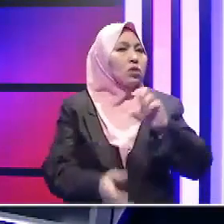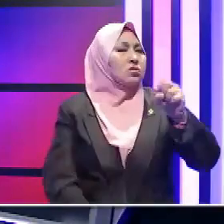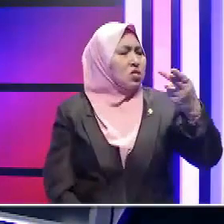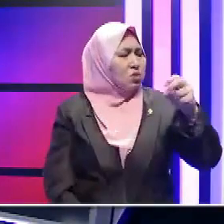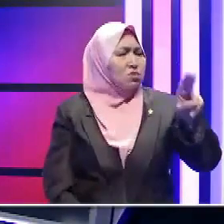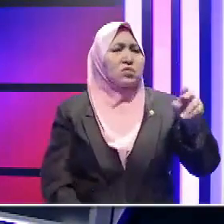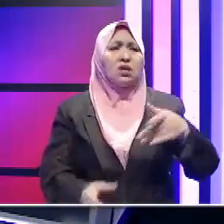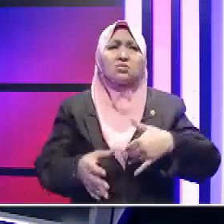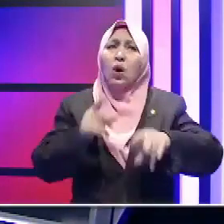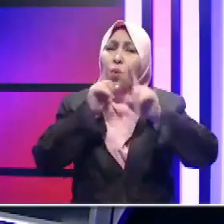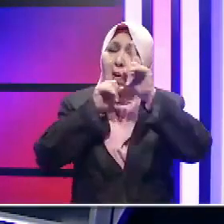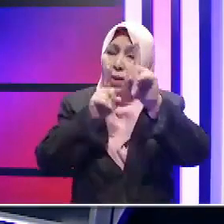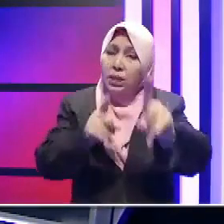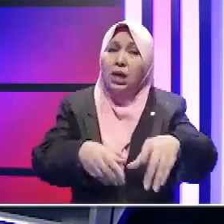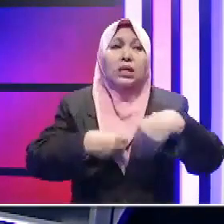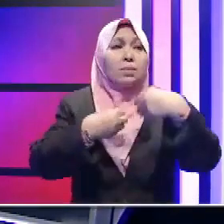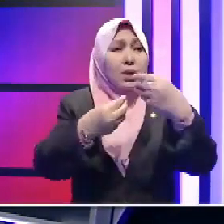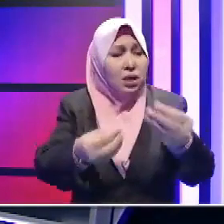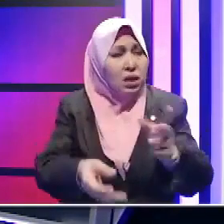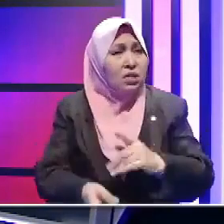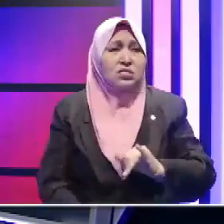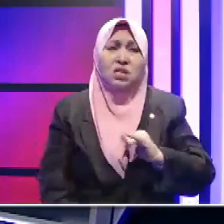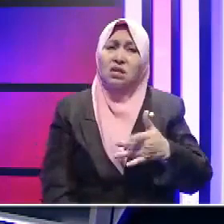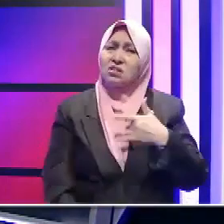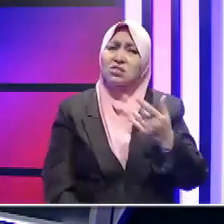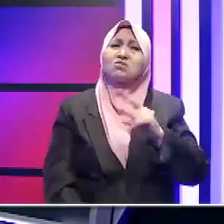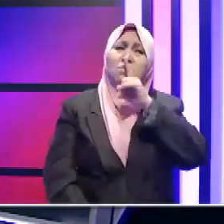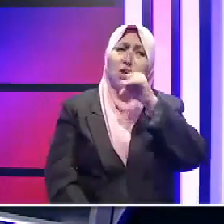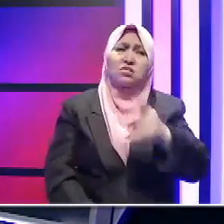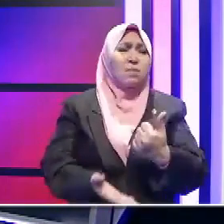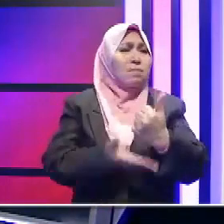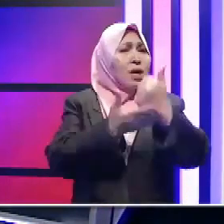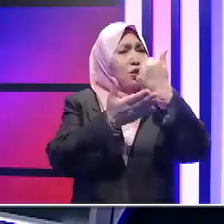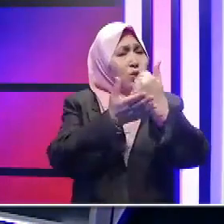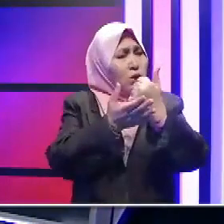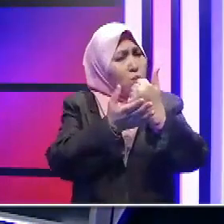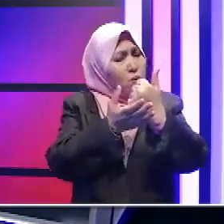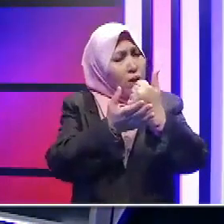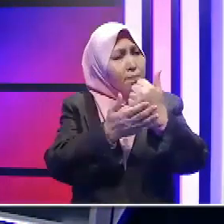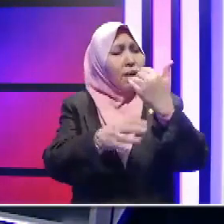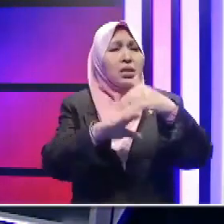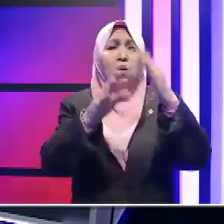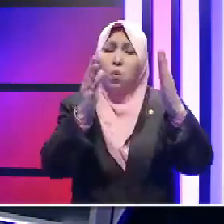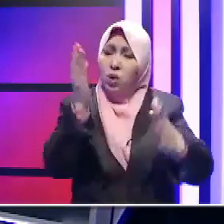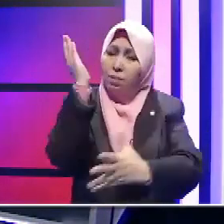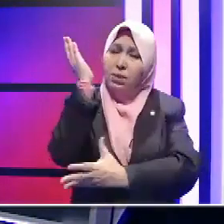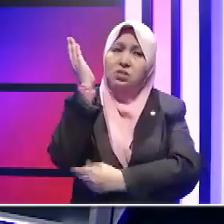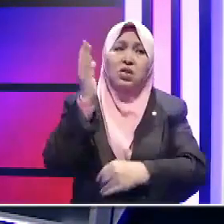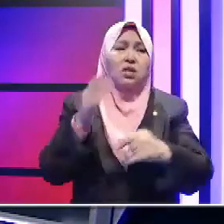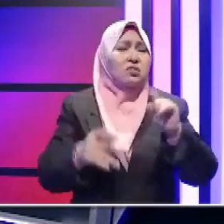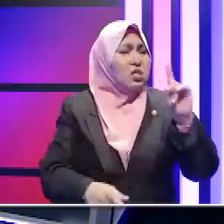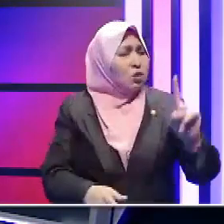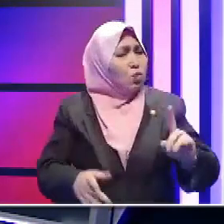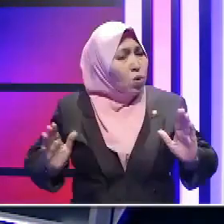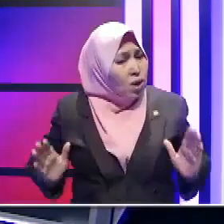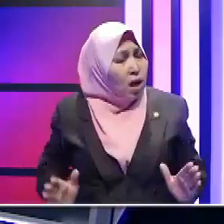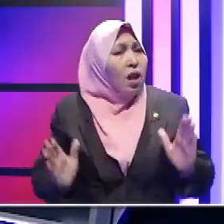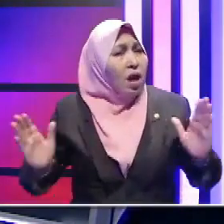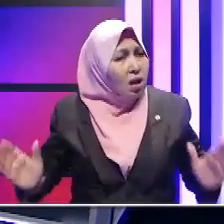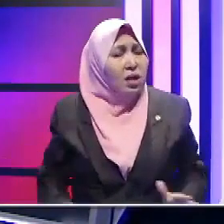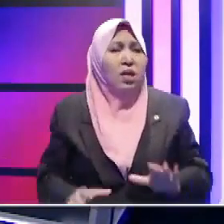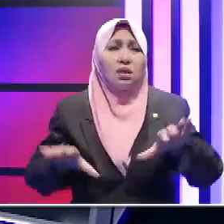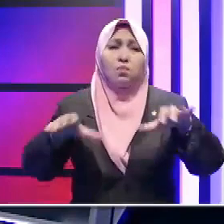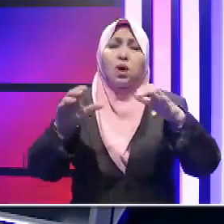tasyri atas jawaban yang diberikan dan saya kira senangnya bantuan keadaan terhadap orang miskin ialah satu galakkan yang